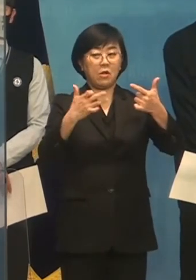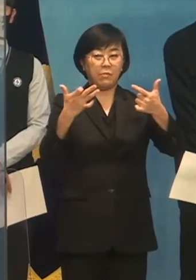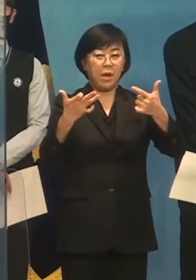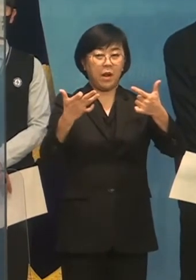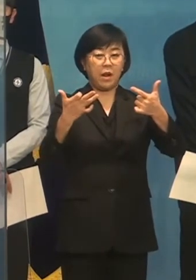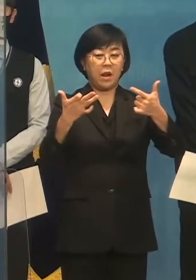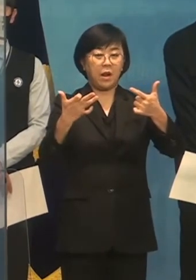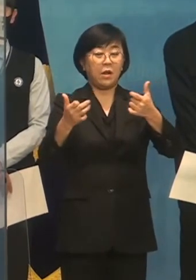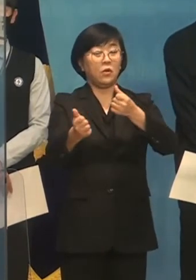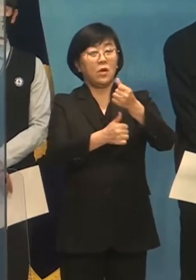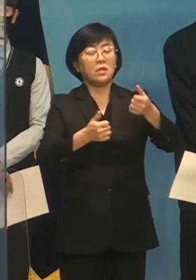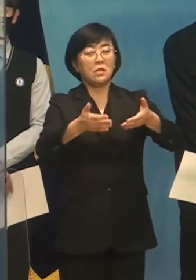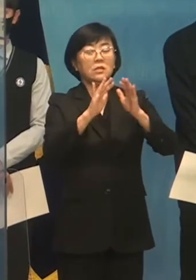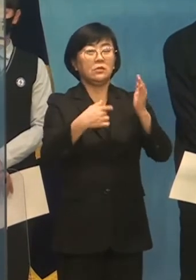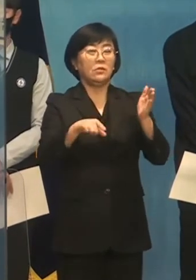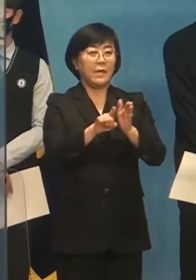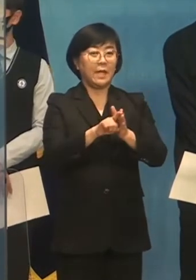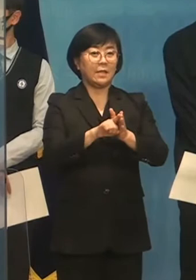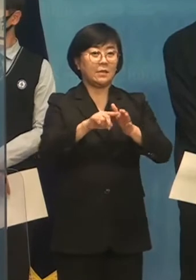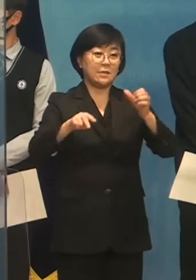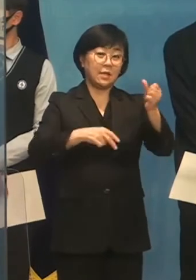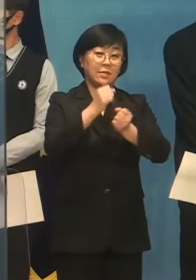위한 기자회견을 시작하도록 하겠습니다.